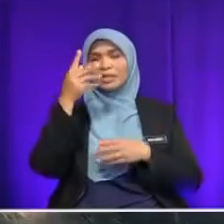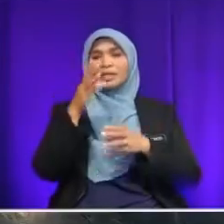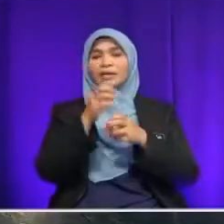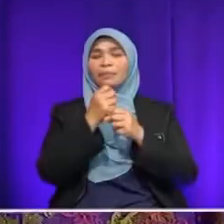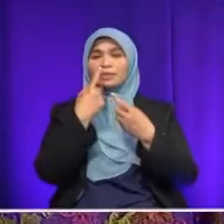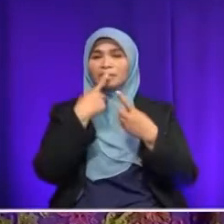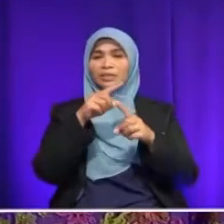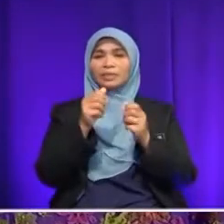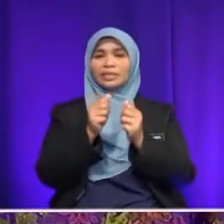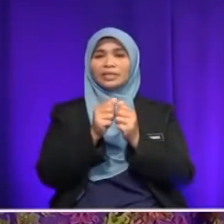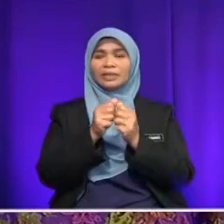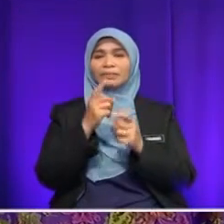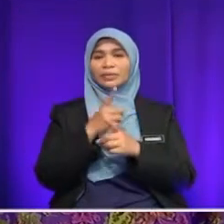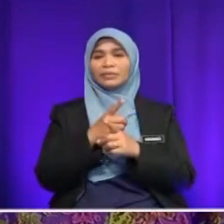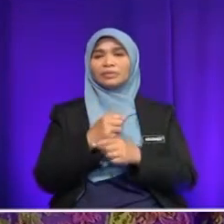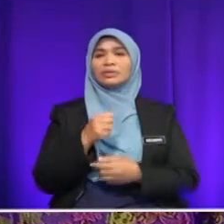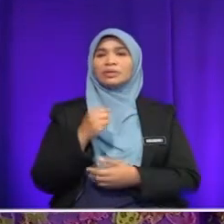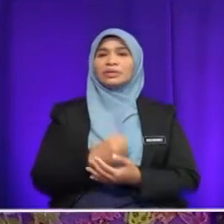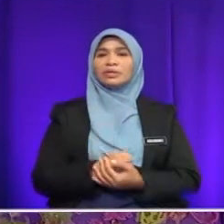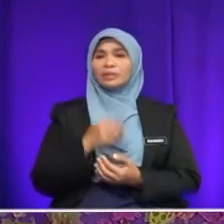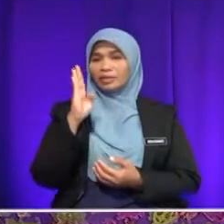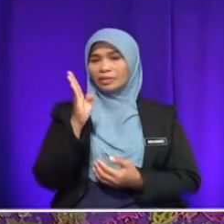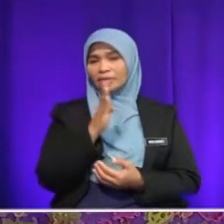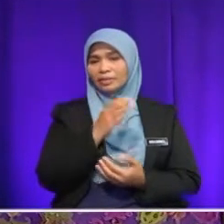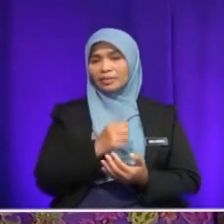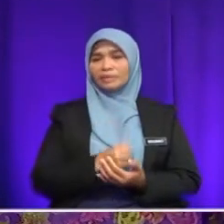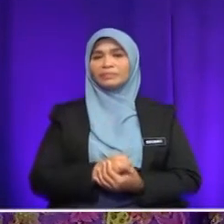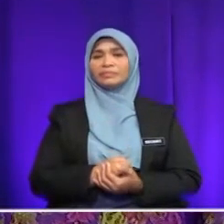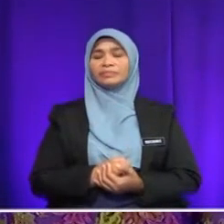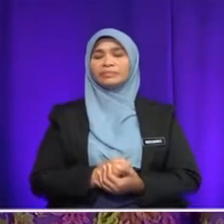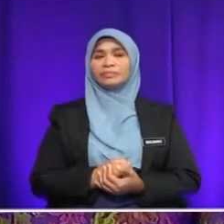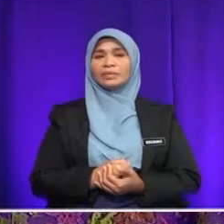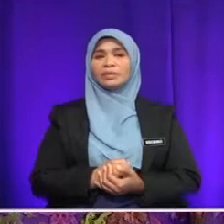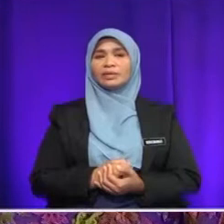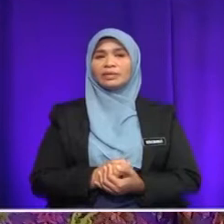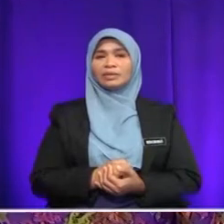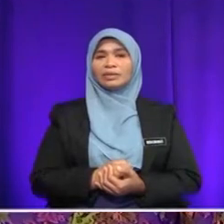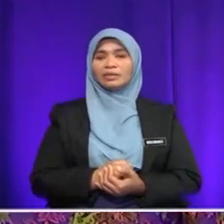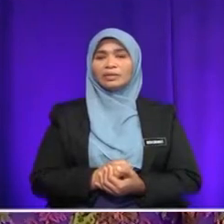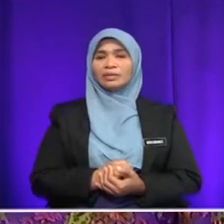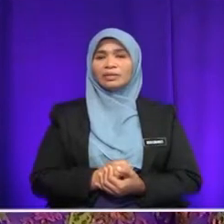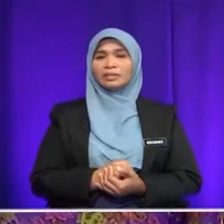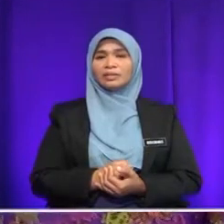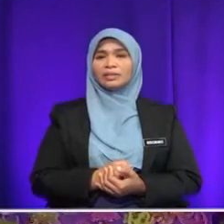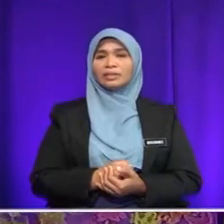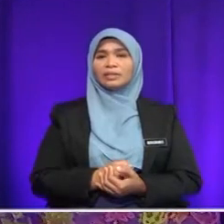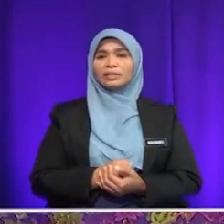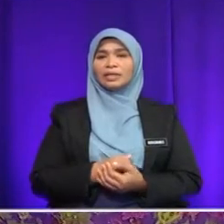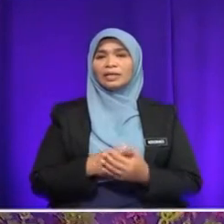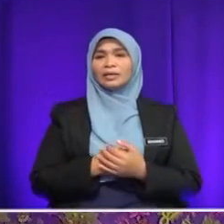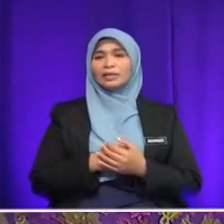gurauan. Syarabun min hamim, minuman daripada air panas yang menggelegak, dan juga wa'azabun alim, azab